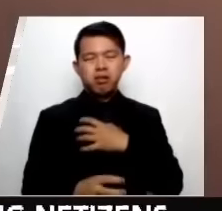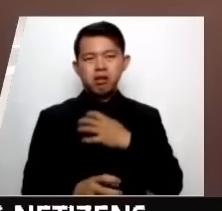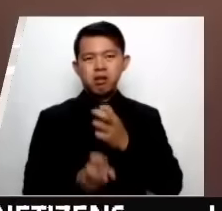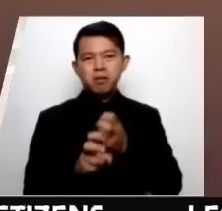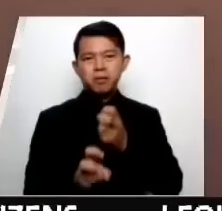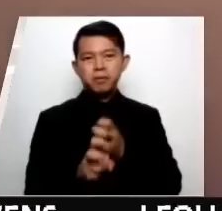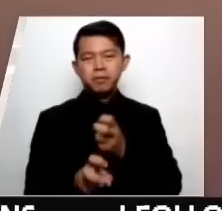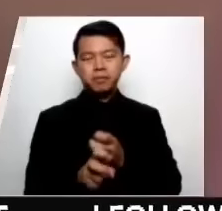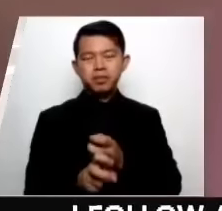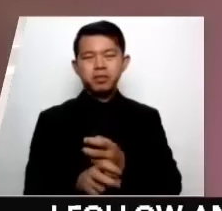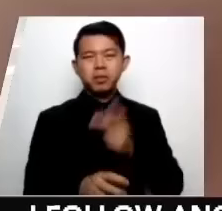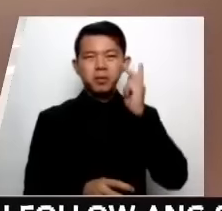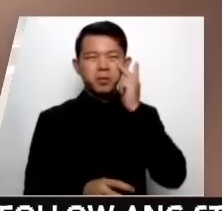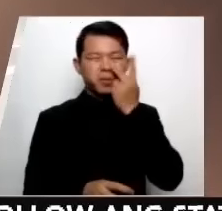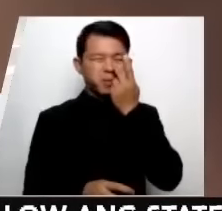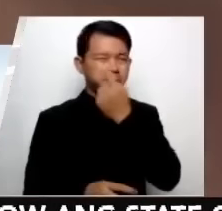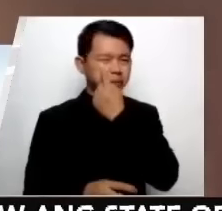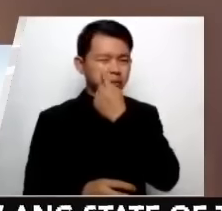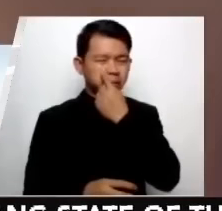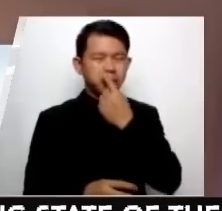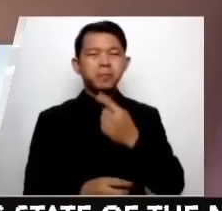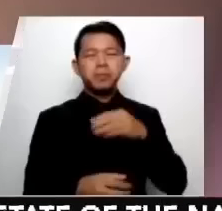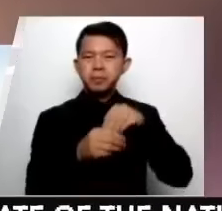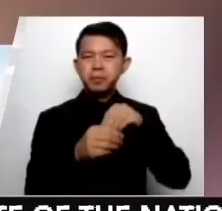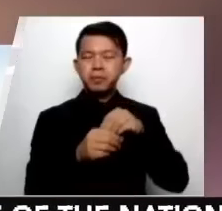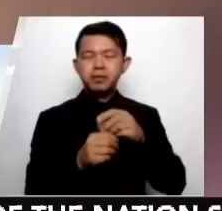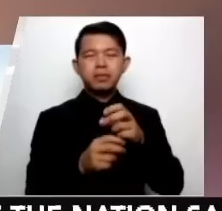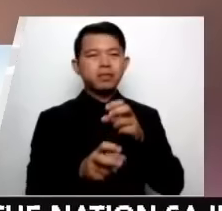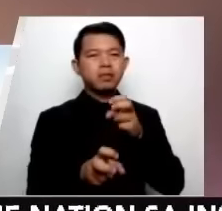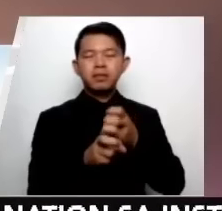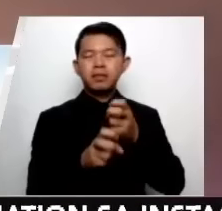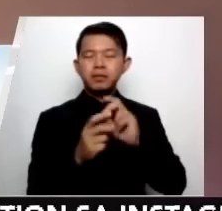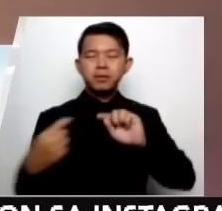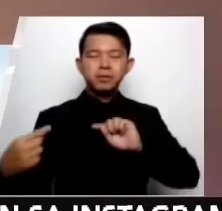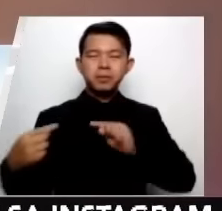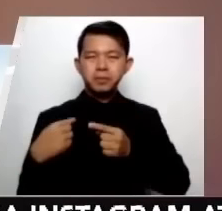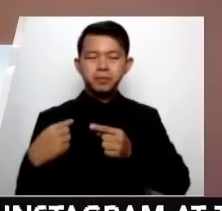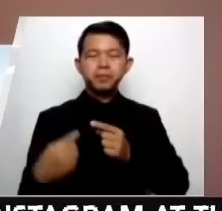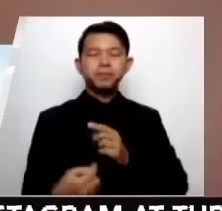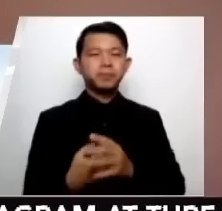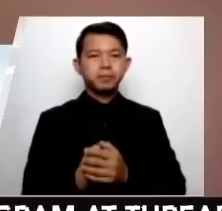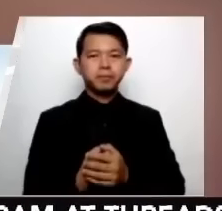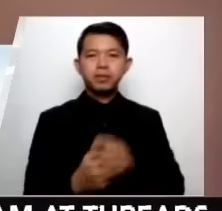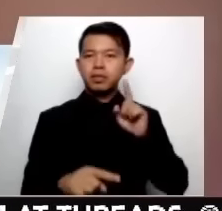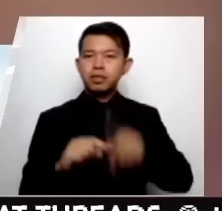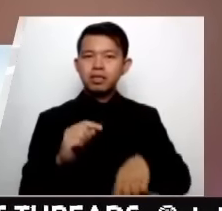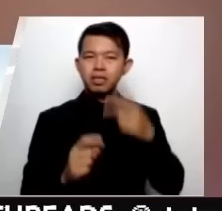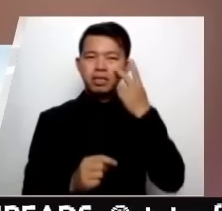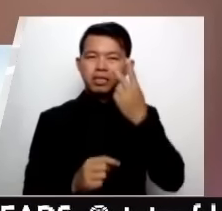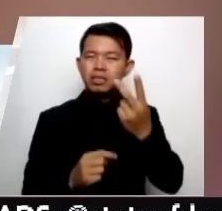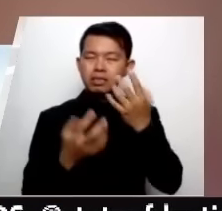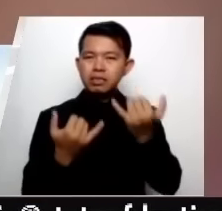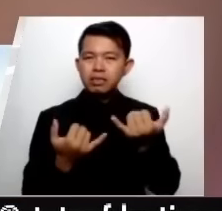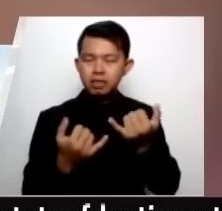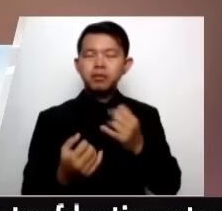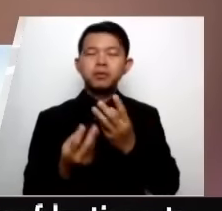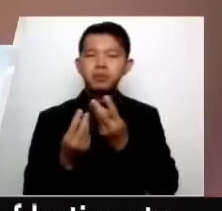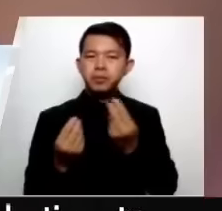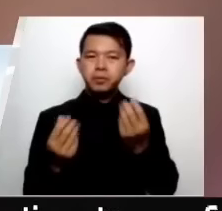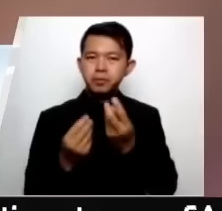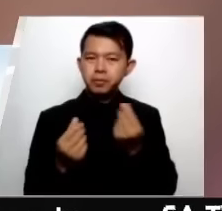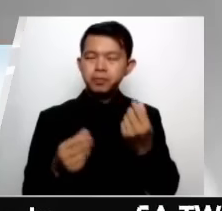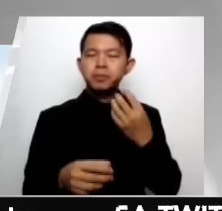sa loob ng ilong po. Hindi siya makakita ngayon at nagpapagaling sa ospital. Hindi sigurado si Sarah Jane kung sino ang nagsaboy